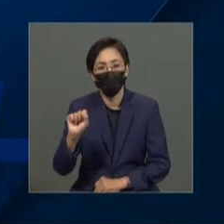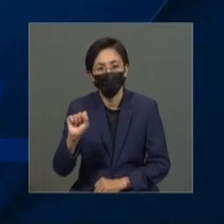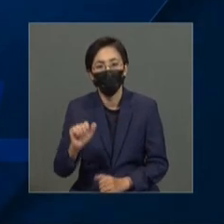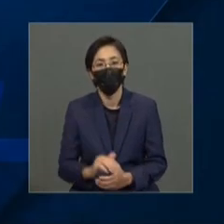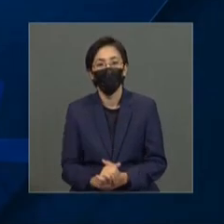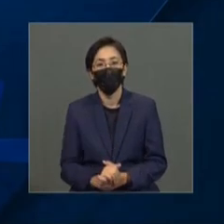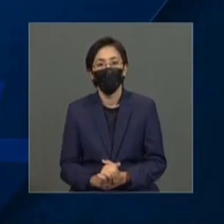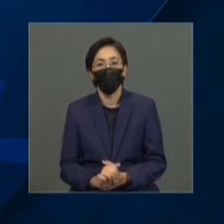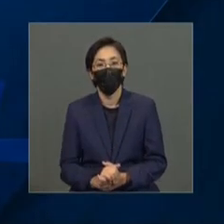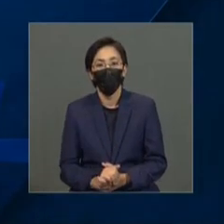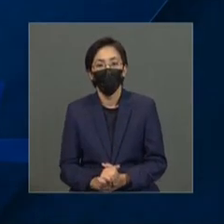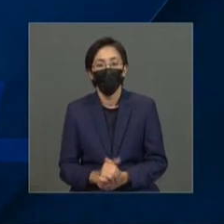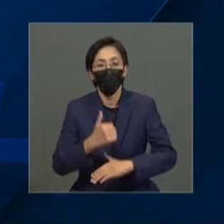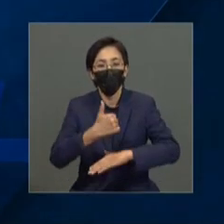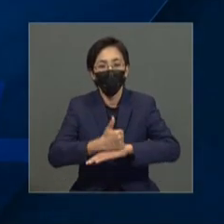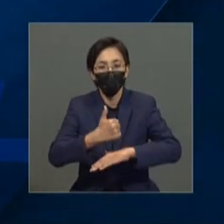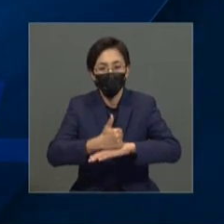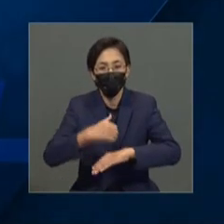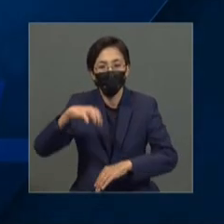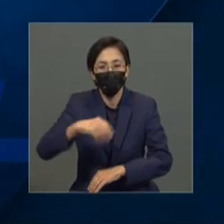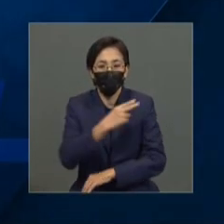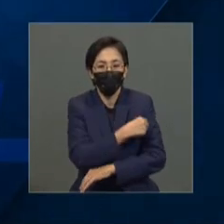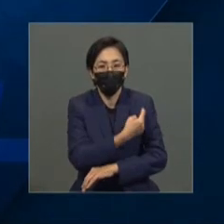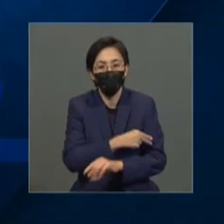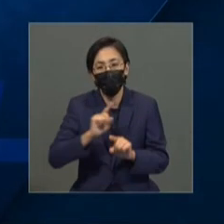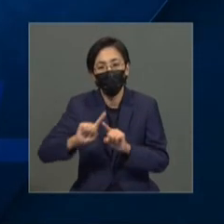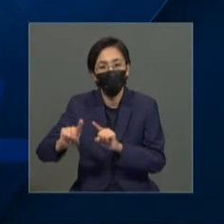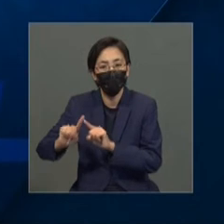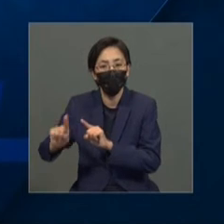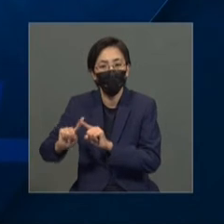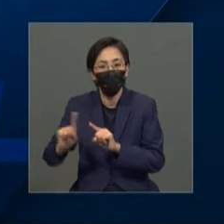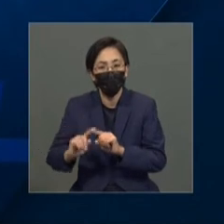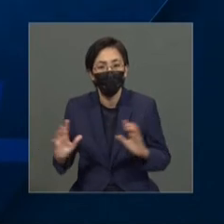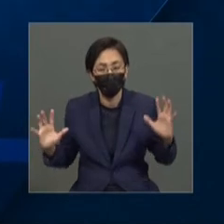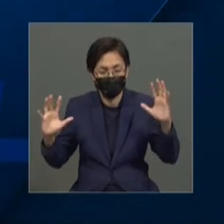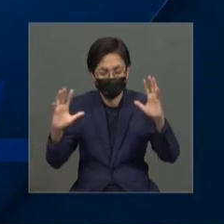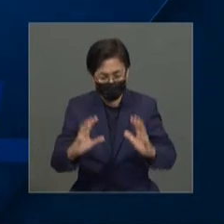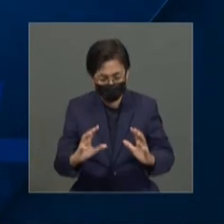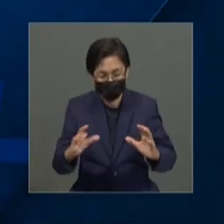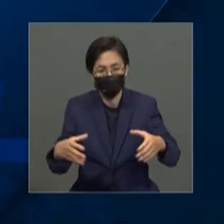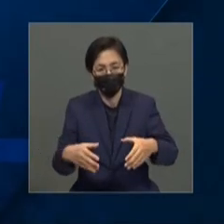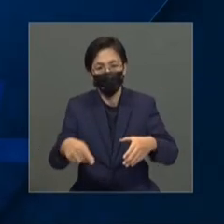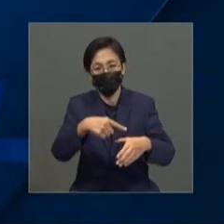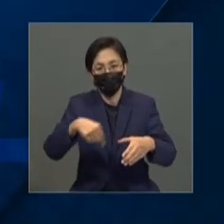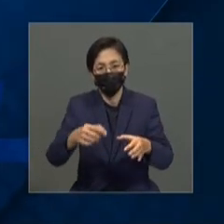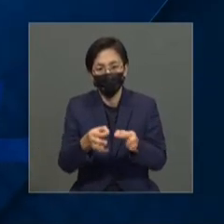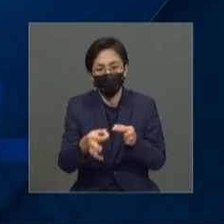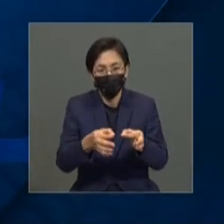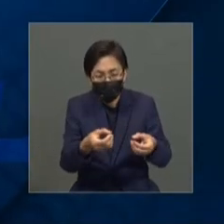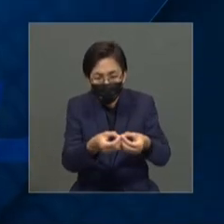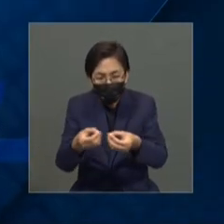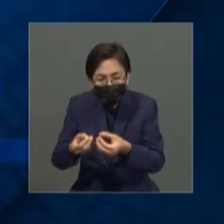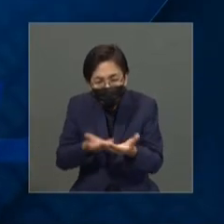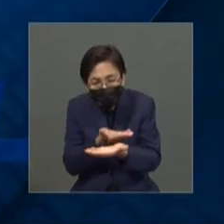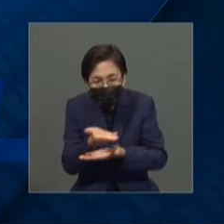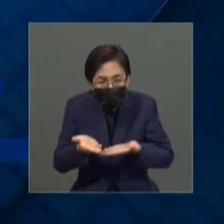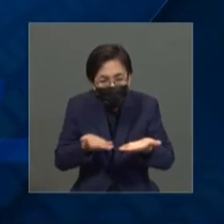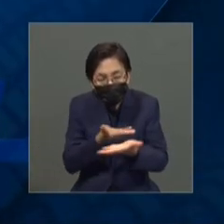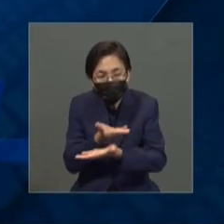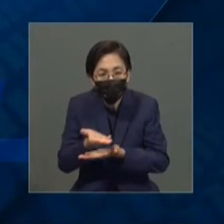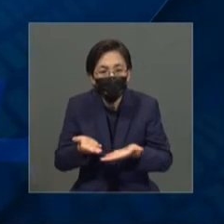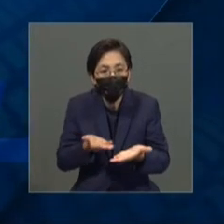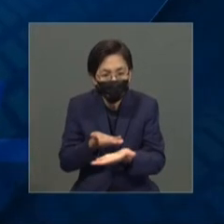ารวมทั้งคณบดีจากหลากหลายสถานที่ช่วยกันระดมความเห็น